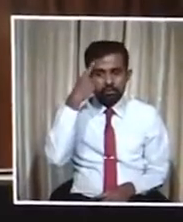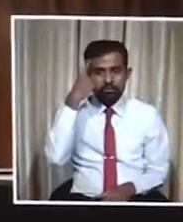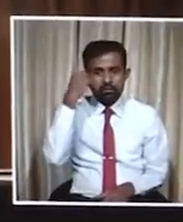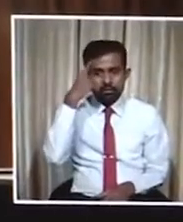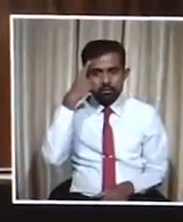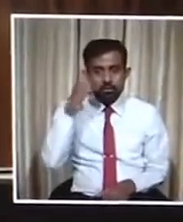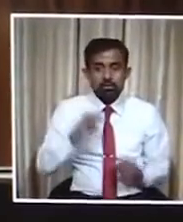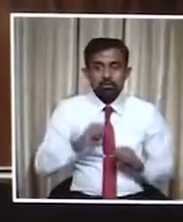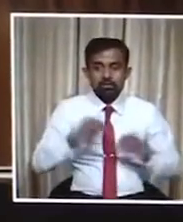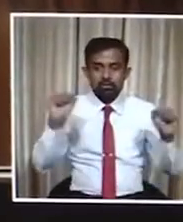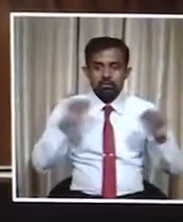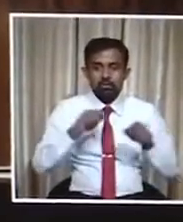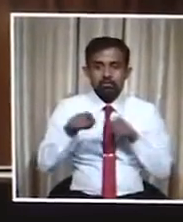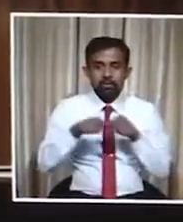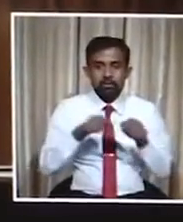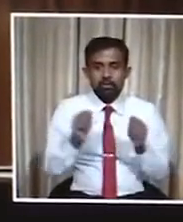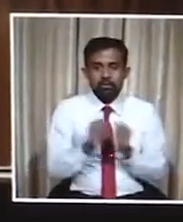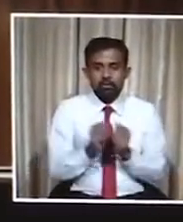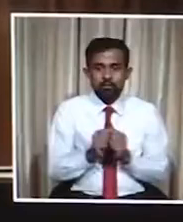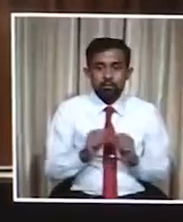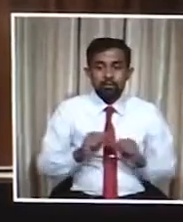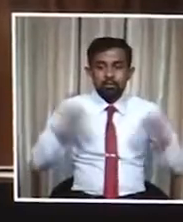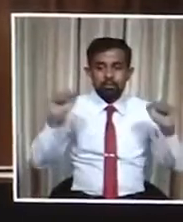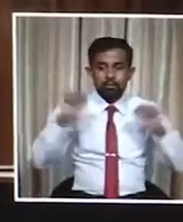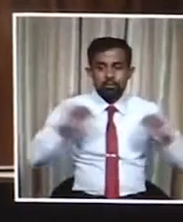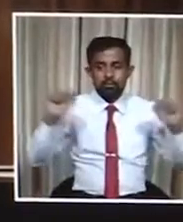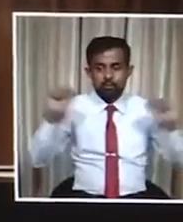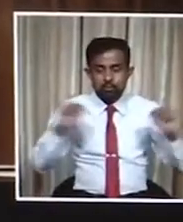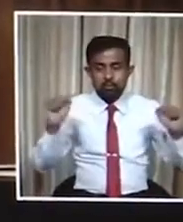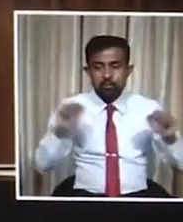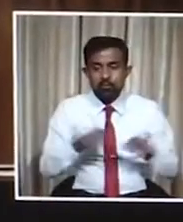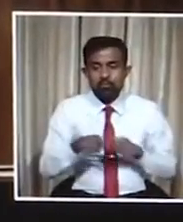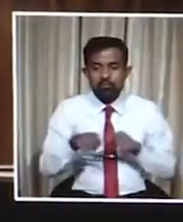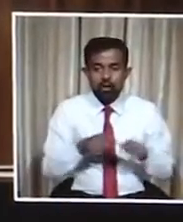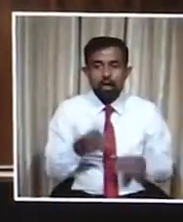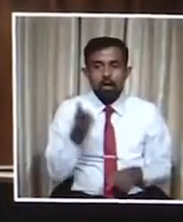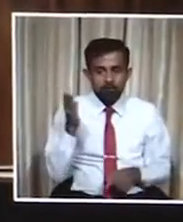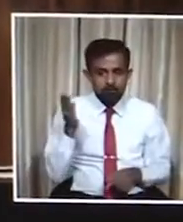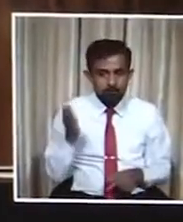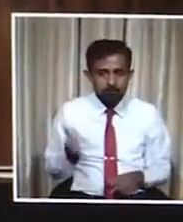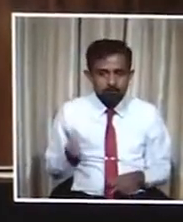ஒரு போராட்டத்தின் ஊடாக செய்து கொண்டிருக்கின்றார்கள். இங்கே